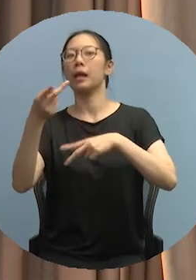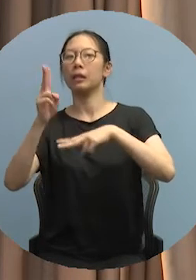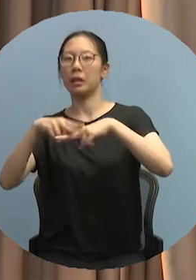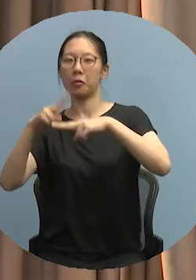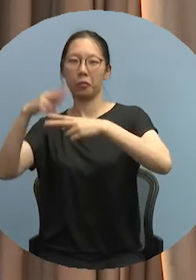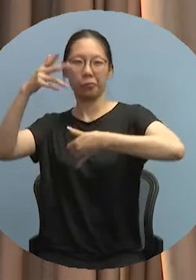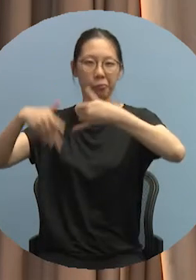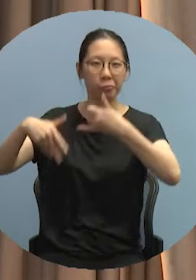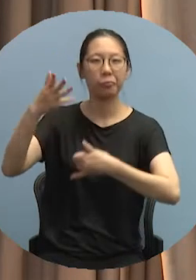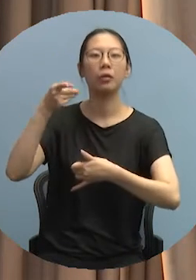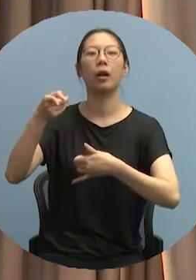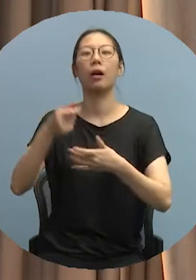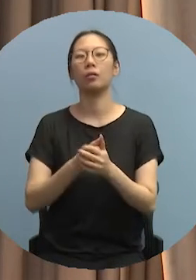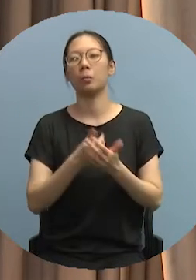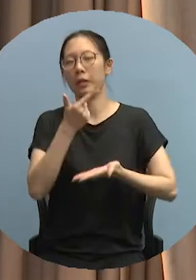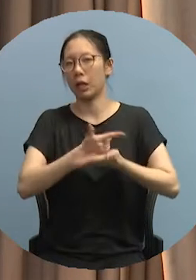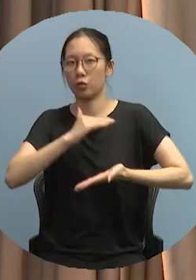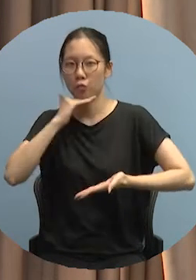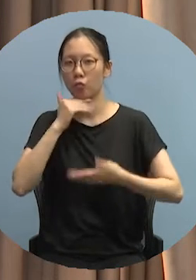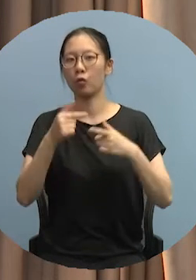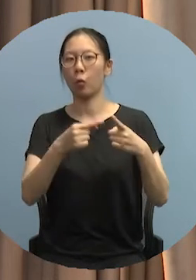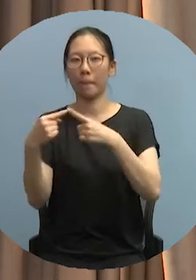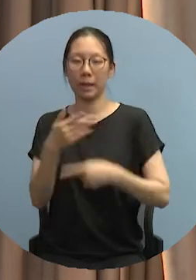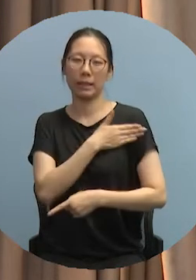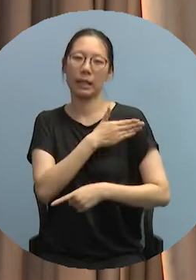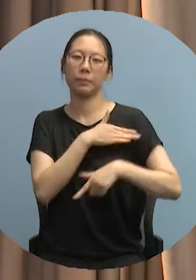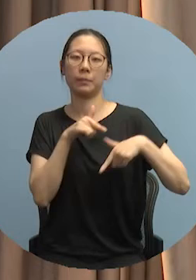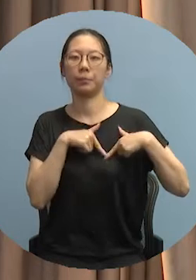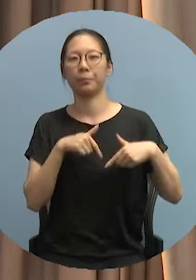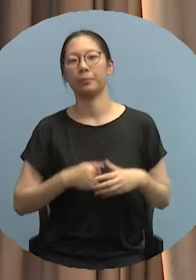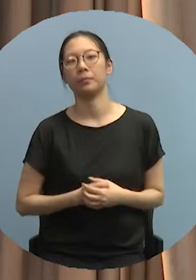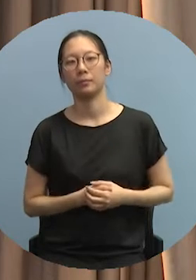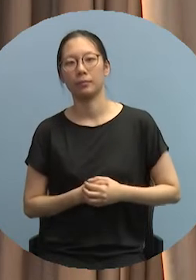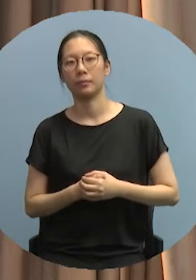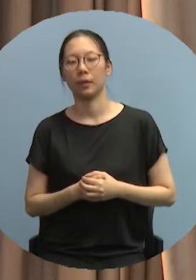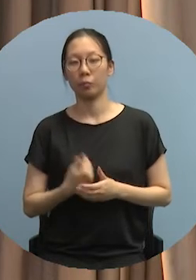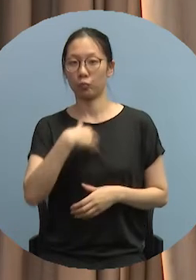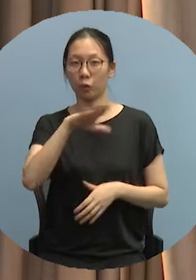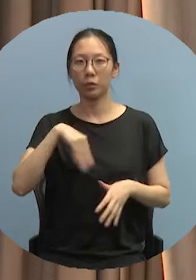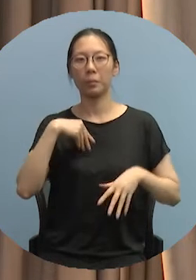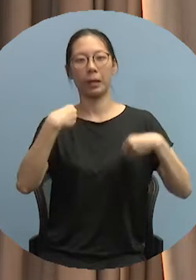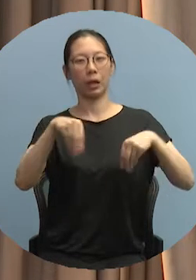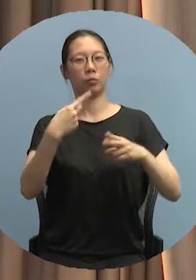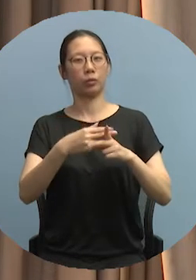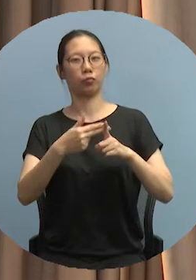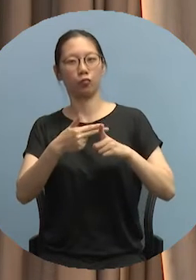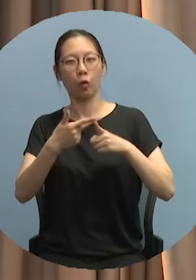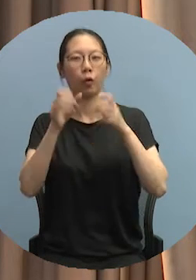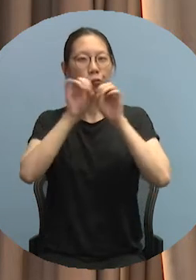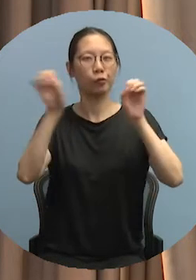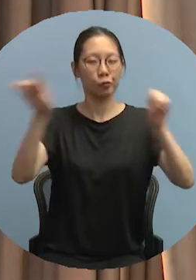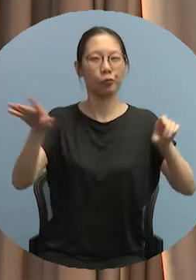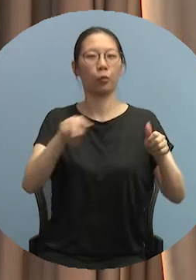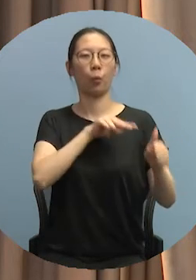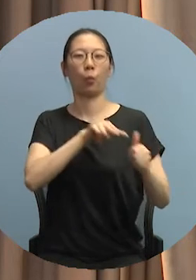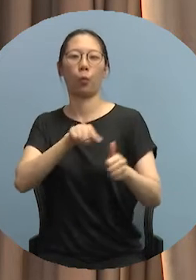國家觀念、價值觀和公民的責任心。作為教育質素的倡